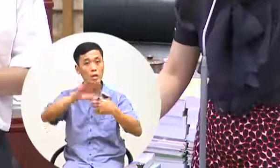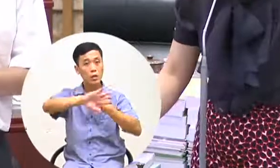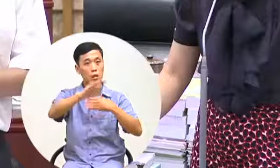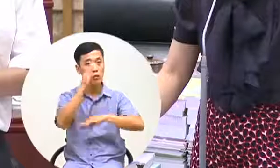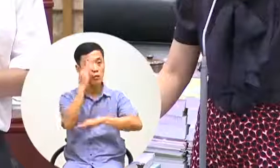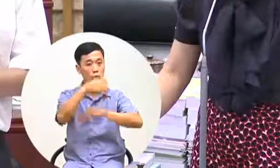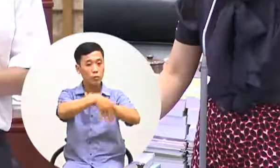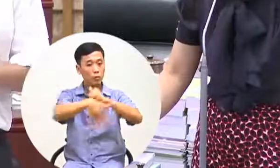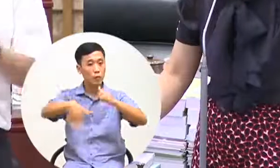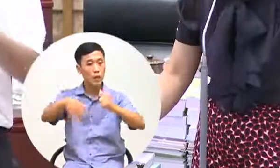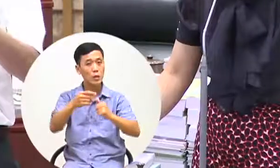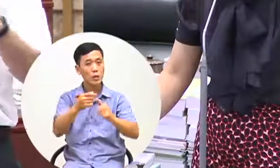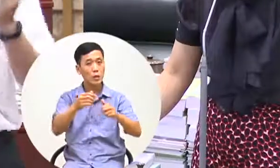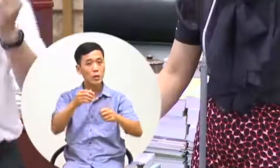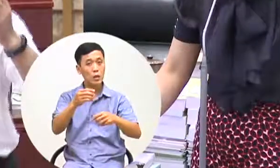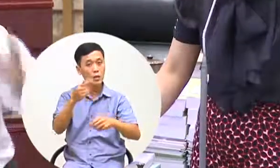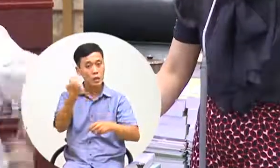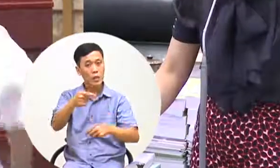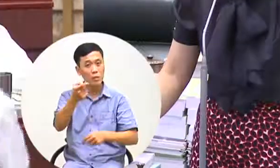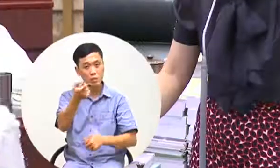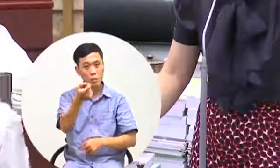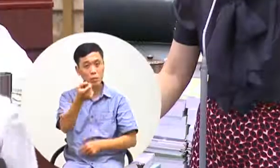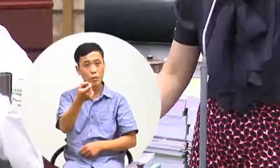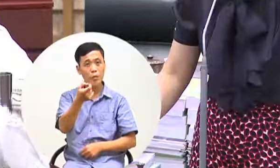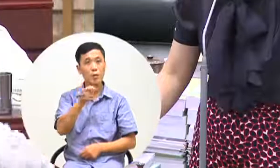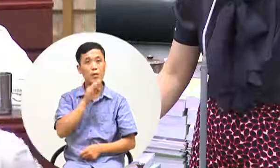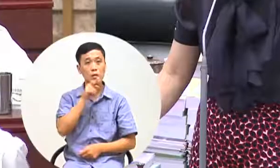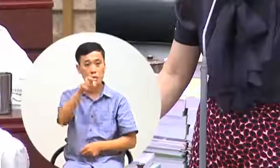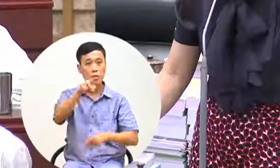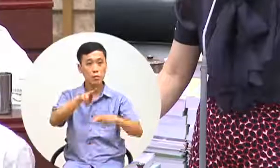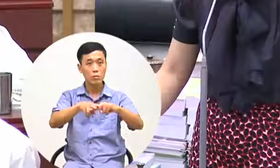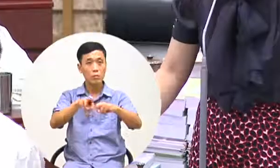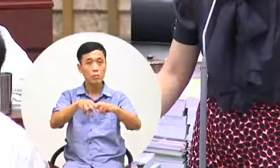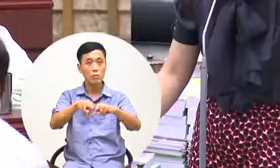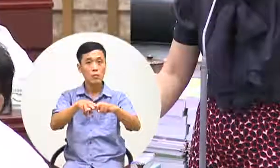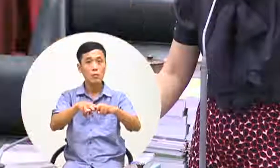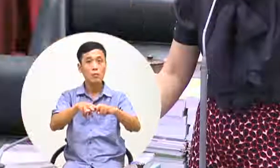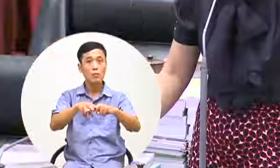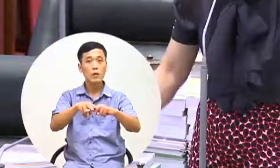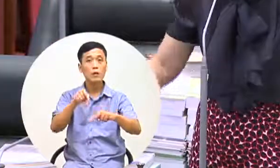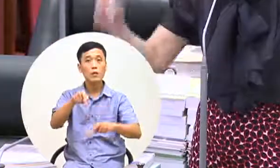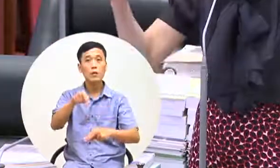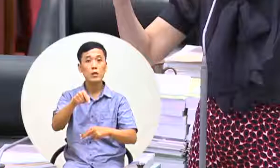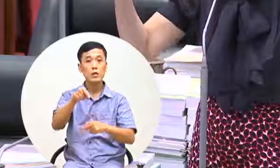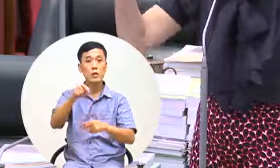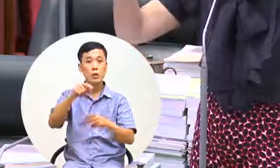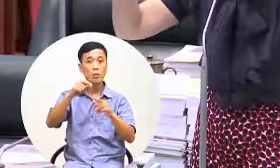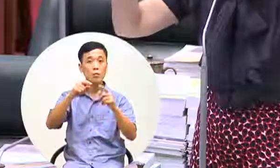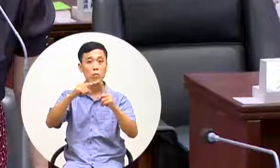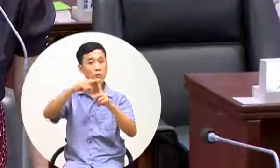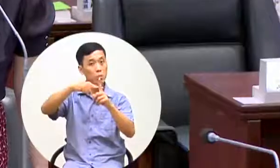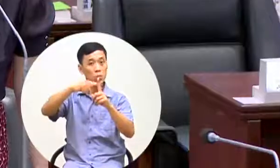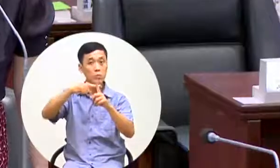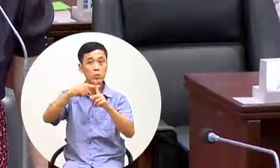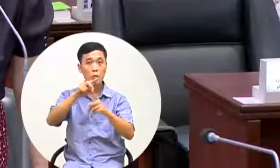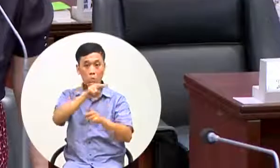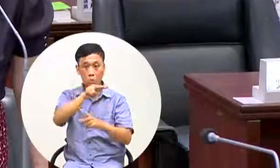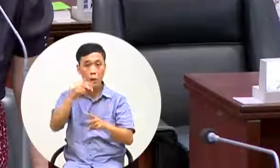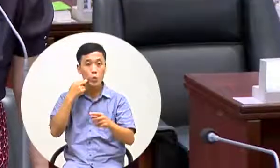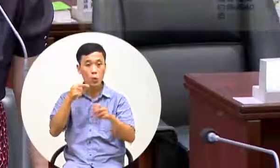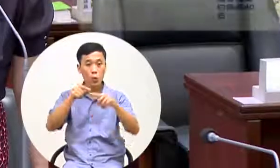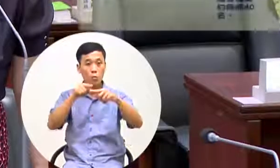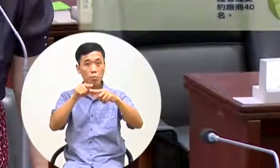不是？好，你先请坐哈。那我们以这个水准来看，当然，如果以平均水准的工，政府